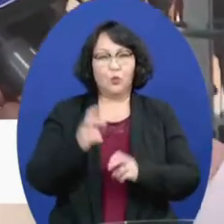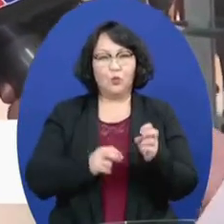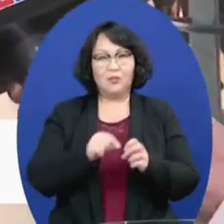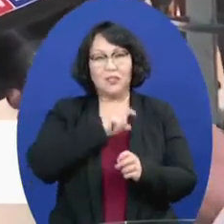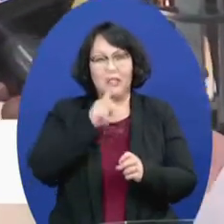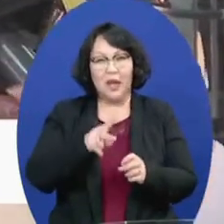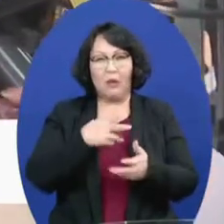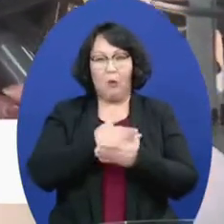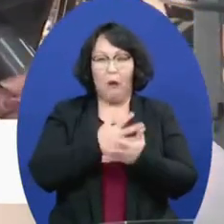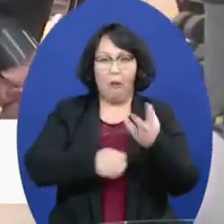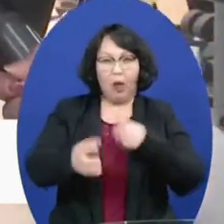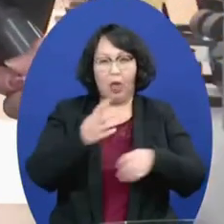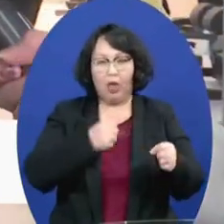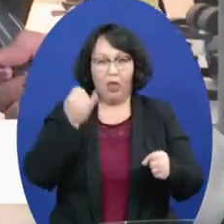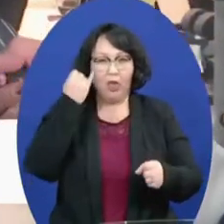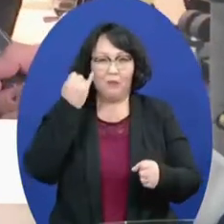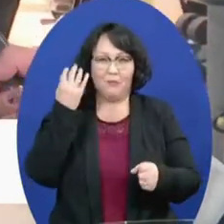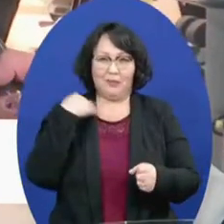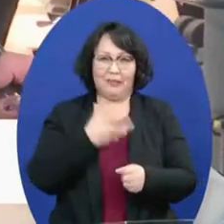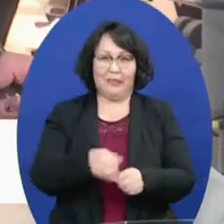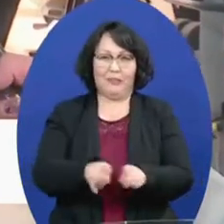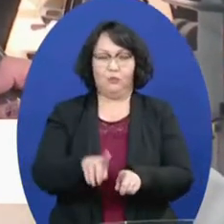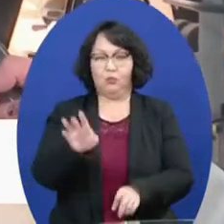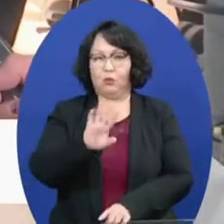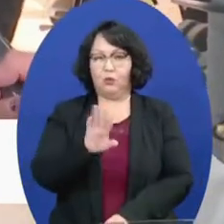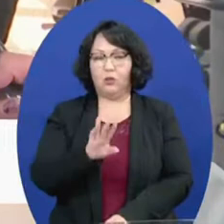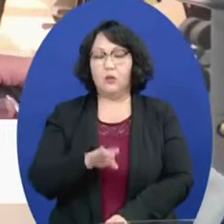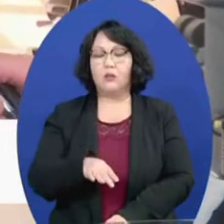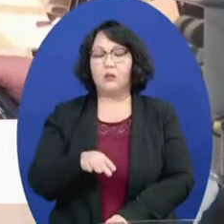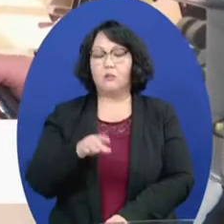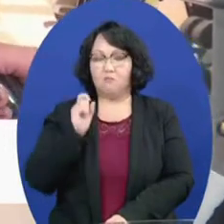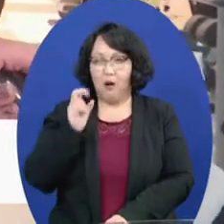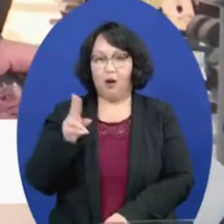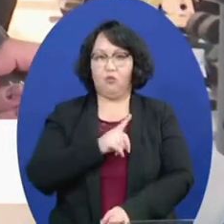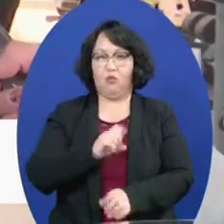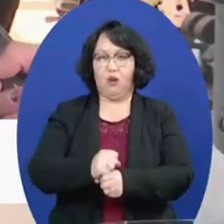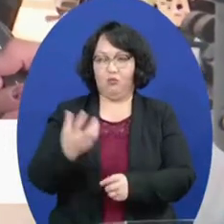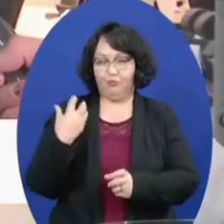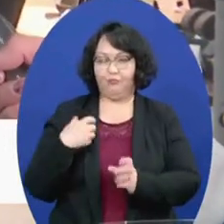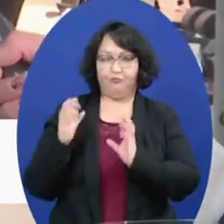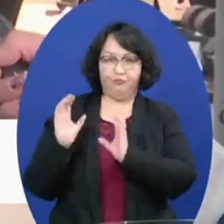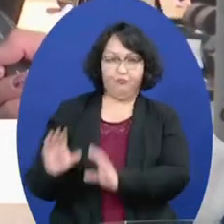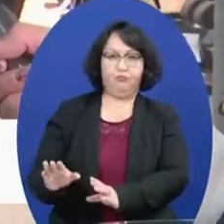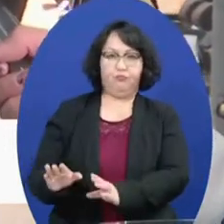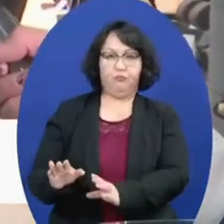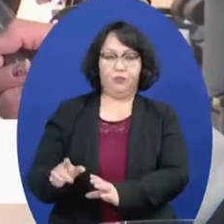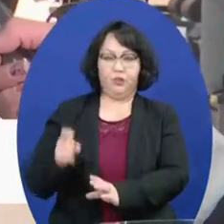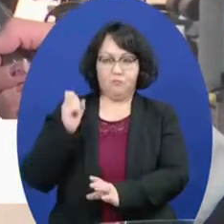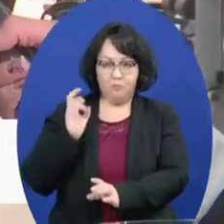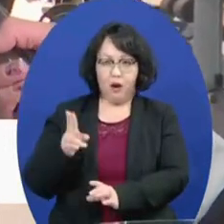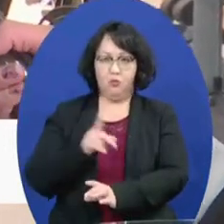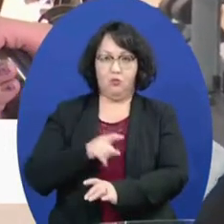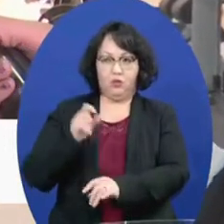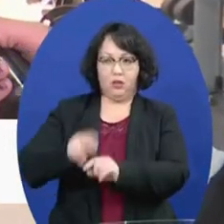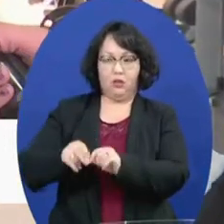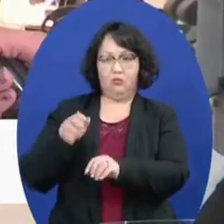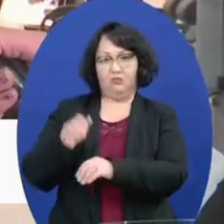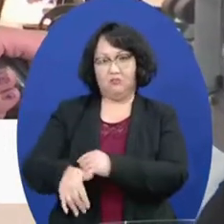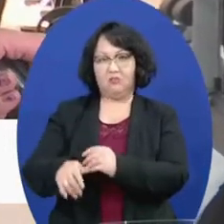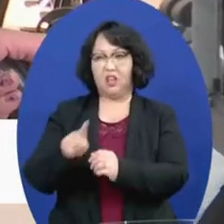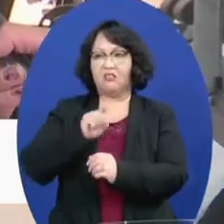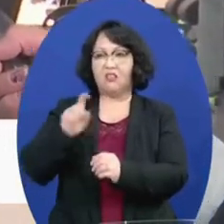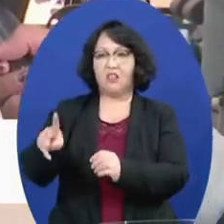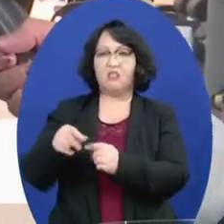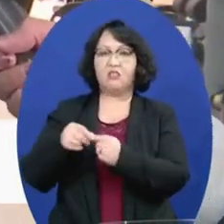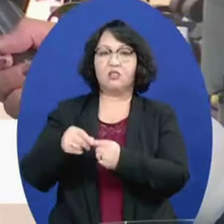зээлтэй холбоотой байсан шиг ийм асуудлууд үүснэ. Тийм учраас банк энэ дээр эрсдлээ бүтэн хариуцна. Ингээд явна. Тэгэхээр энэ дээр бол банкны шалгуур өөрөө зах зээлийн шатрах